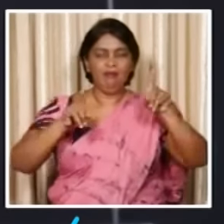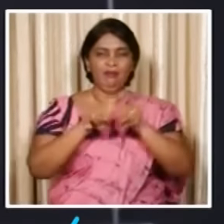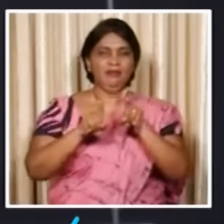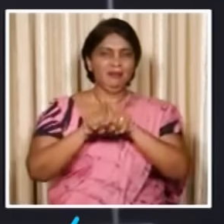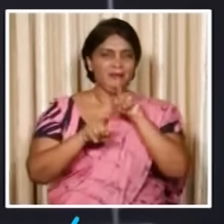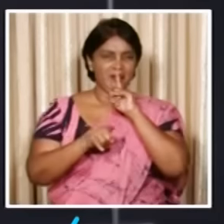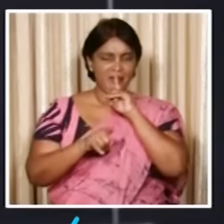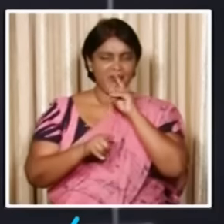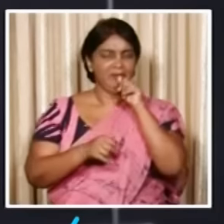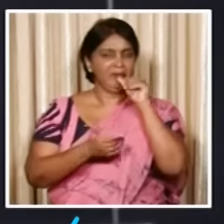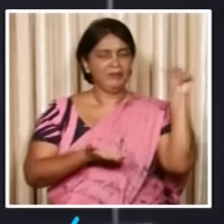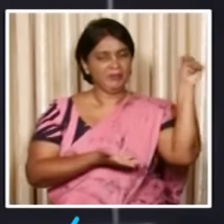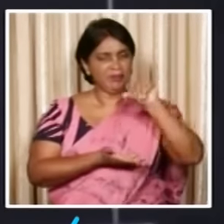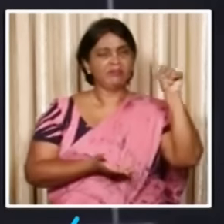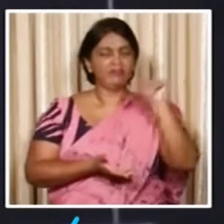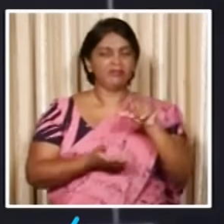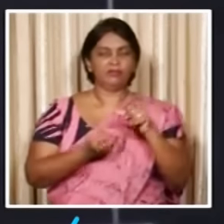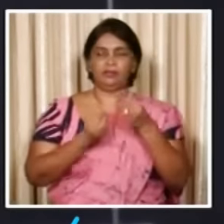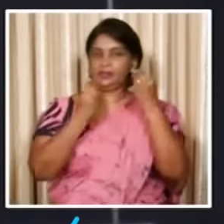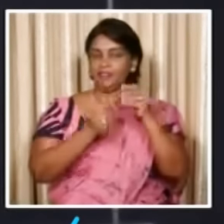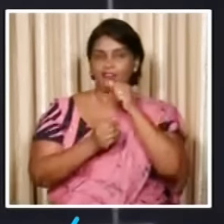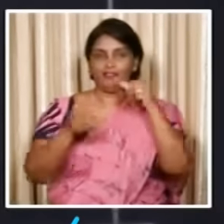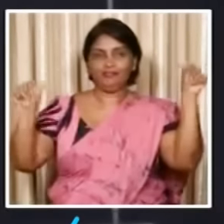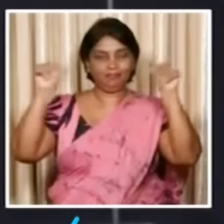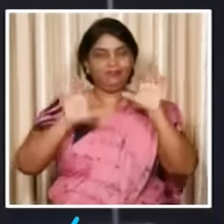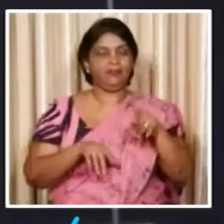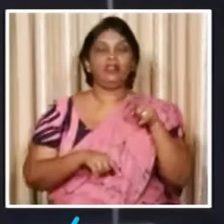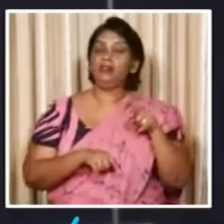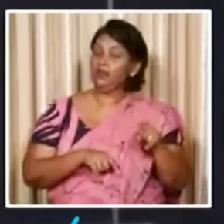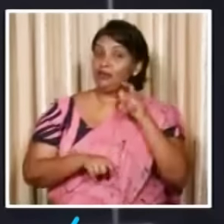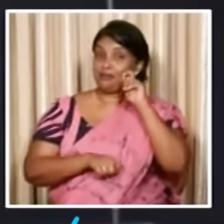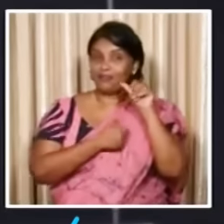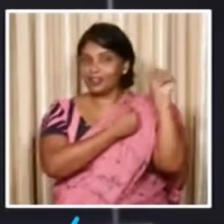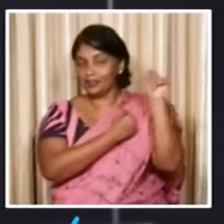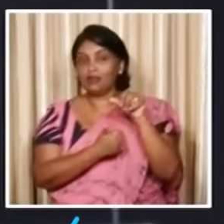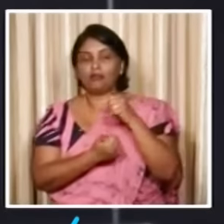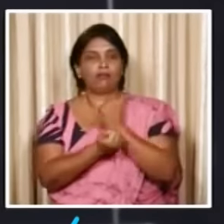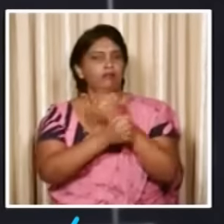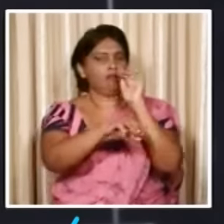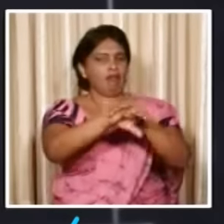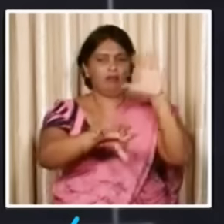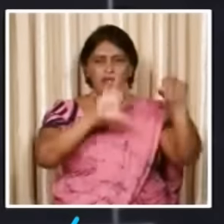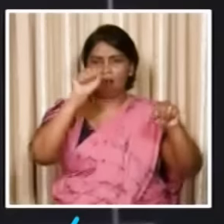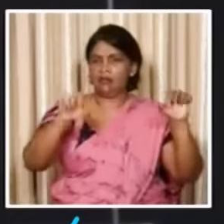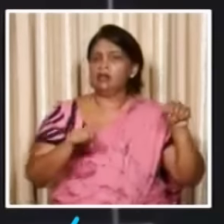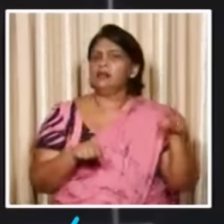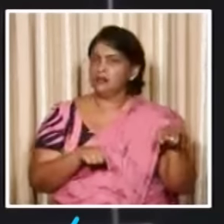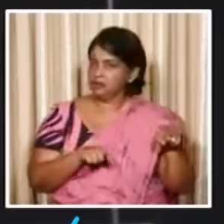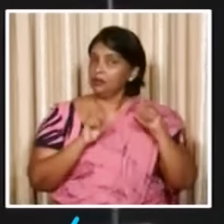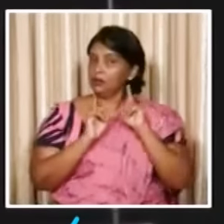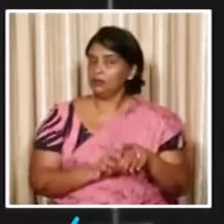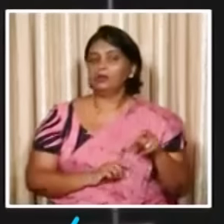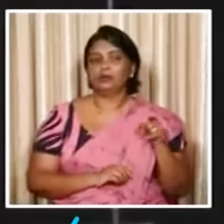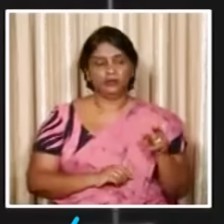வரை கொளுத்தும் வெயிலின் மத்தியில் அங்கிருந்த மக்கள் அனைவரும் குடிநீருக்காக பரிதவிக்கும் நிலை ஏற்படுத்தப்பட்டிருந்தது. 3